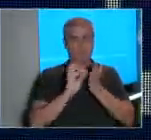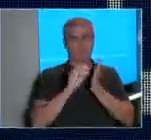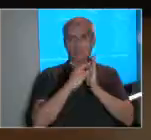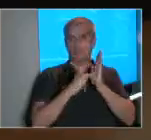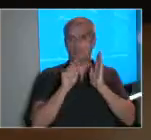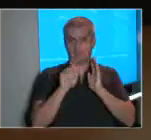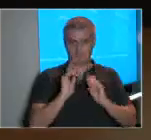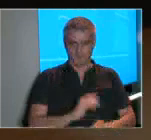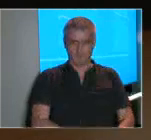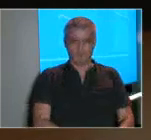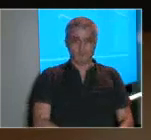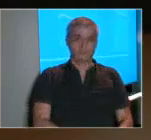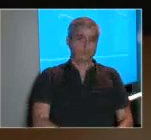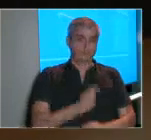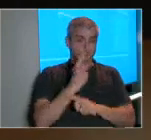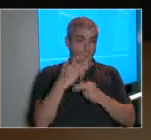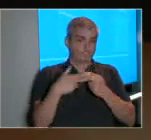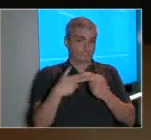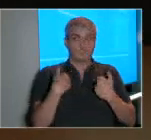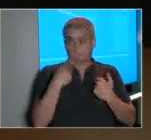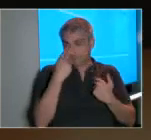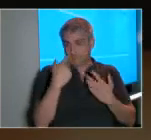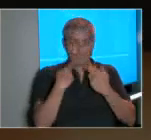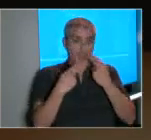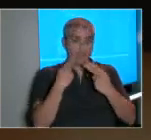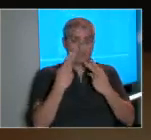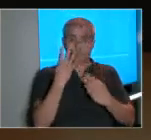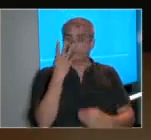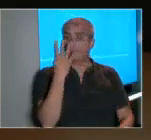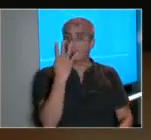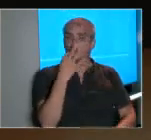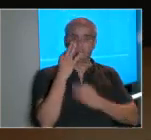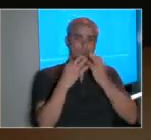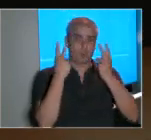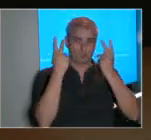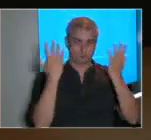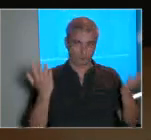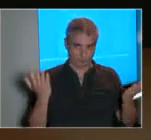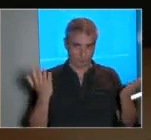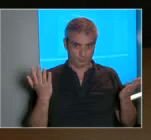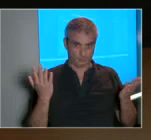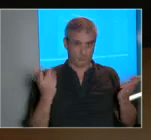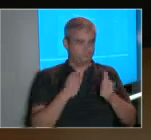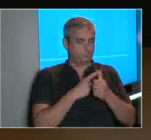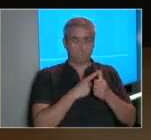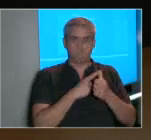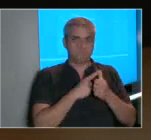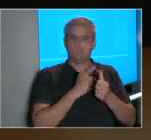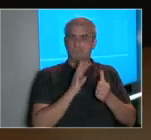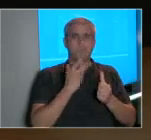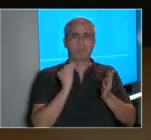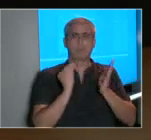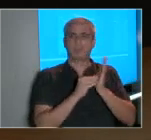הלאום. אז בדקות הקרובות אני אנסה לענות על 4 שאלות מפתח. מה בעצם